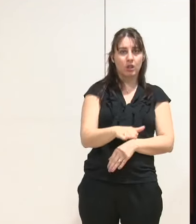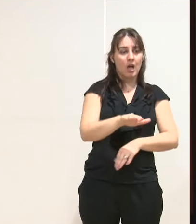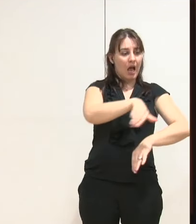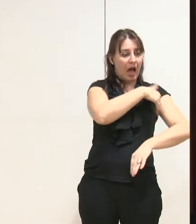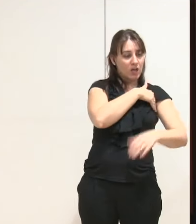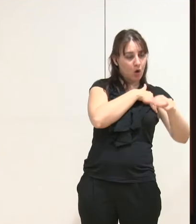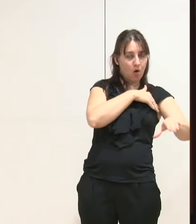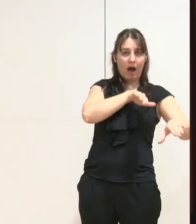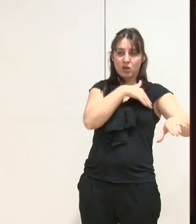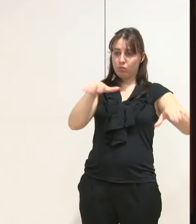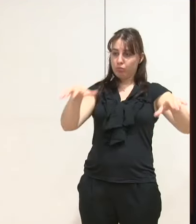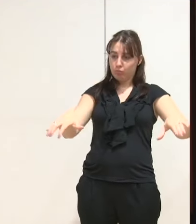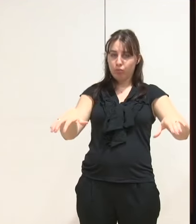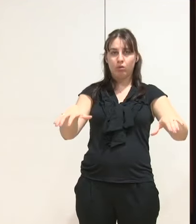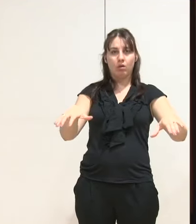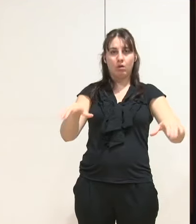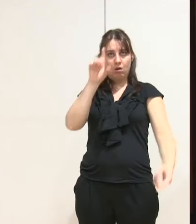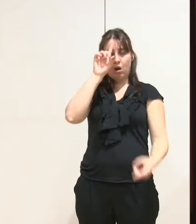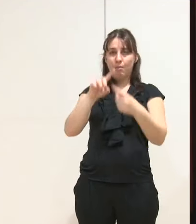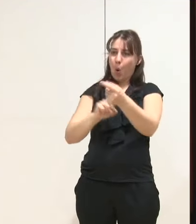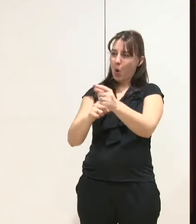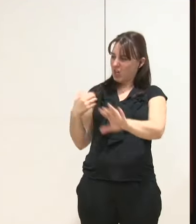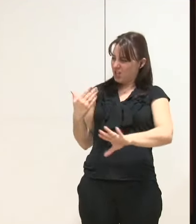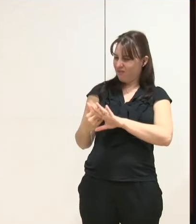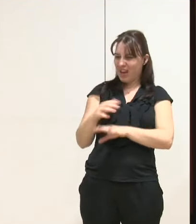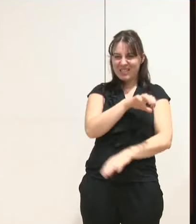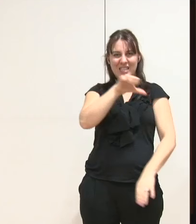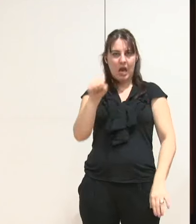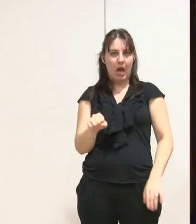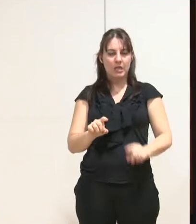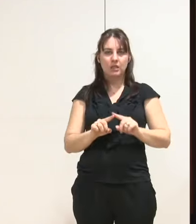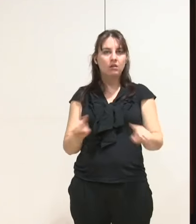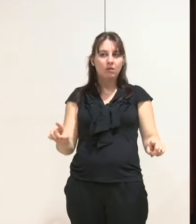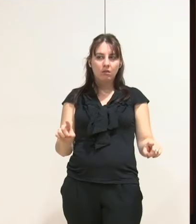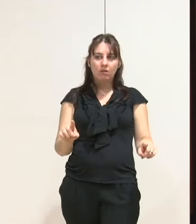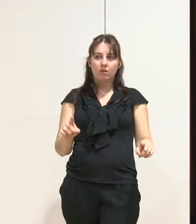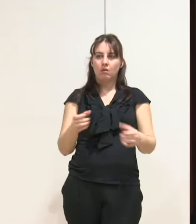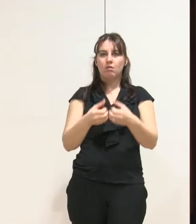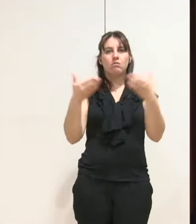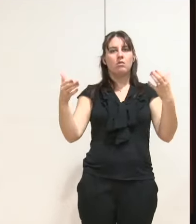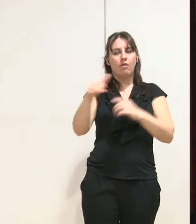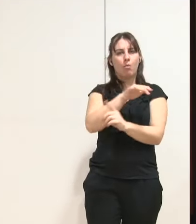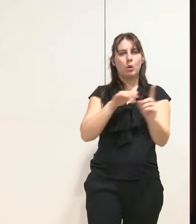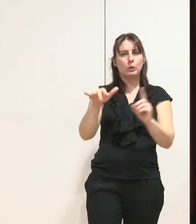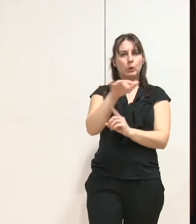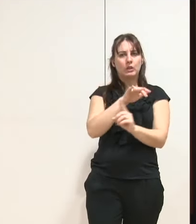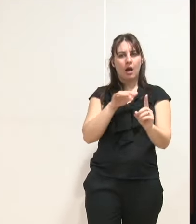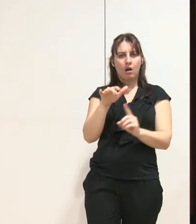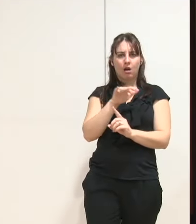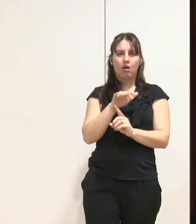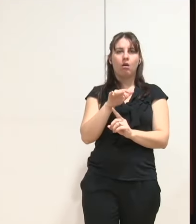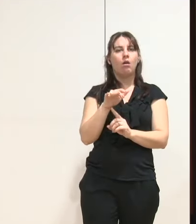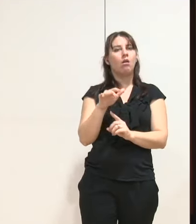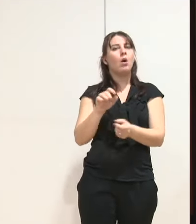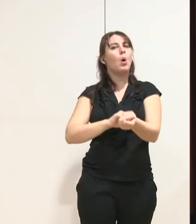d'origine au sein du CCAS en fait c'est la dynamique de du développement social sans partir d'une logique